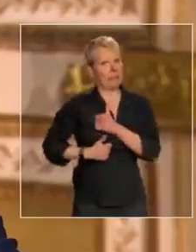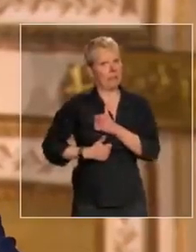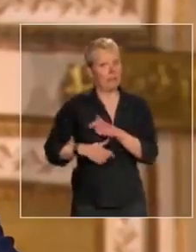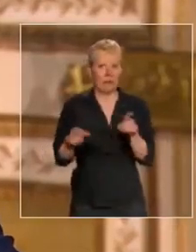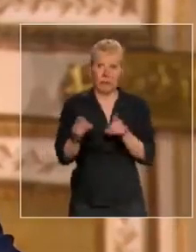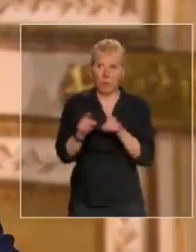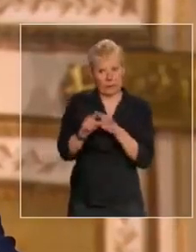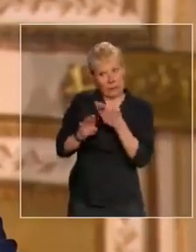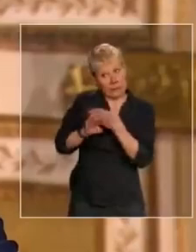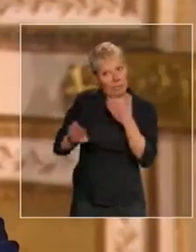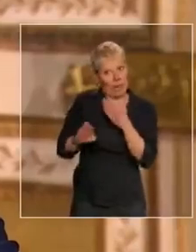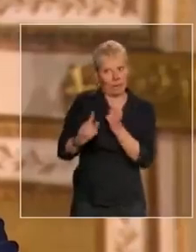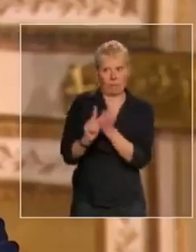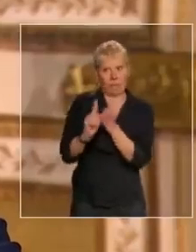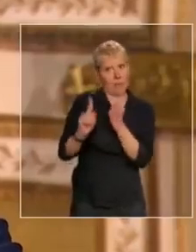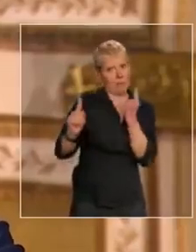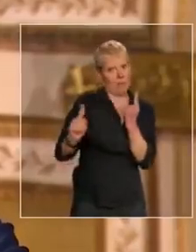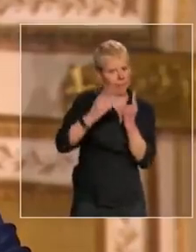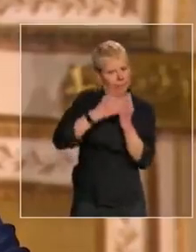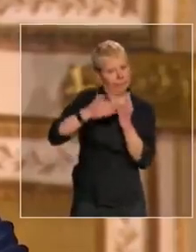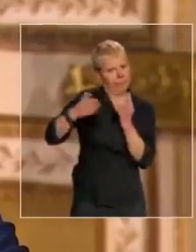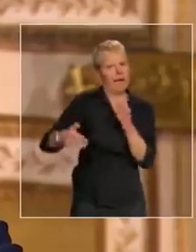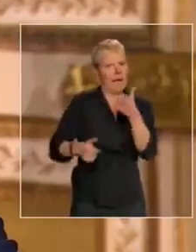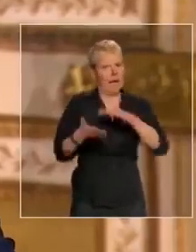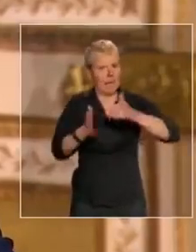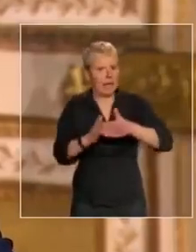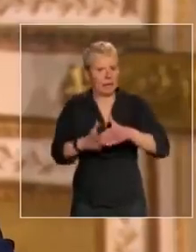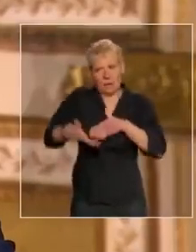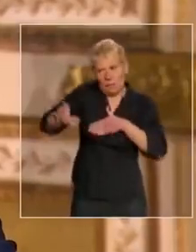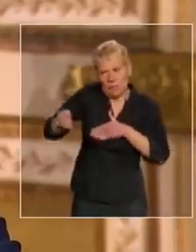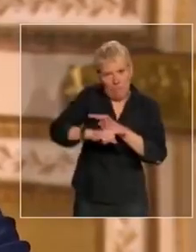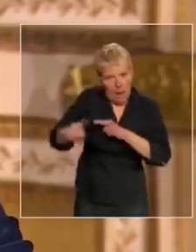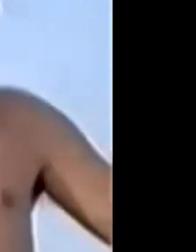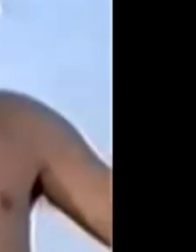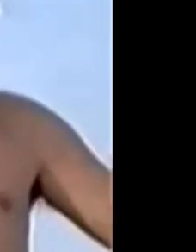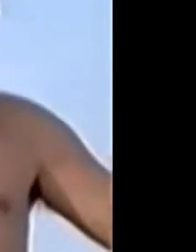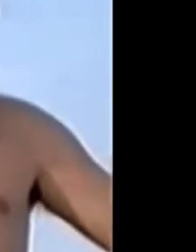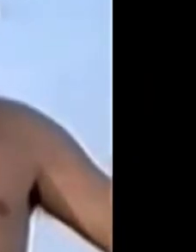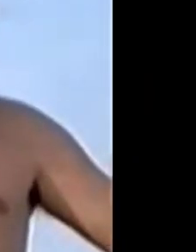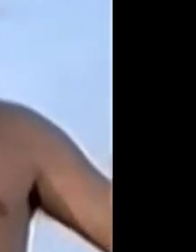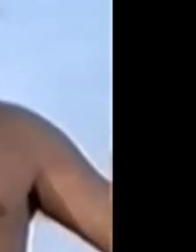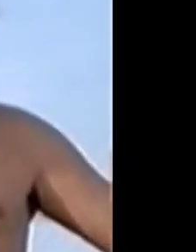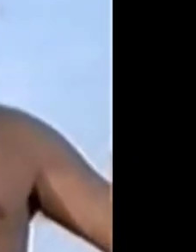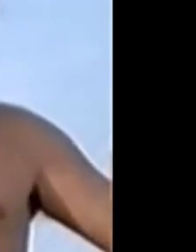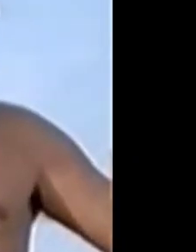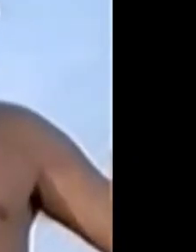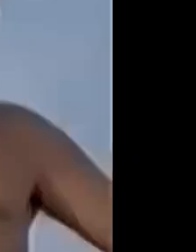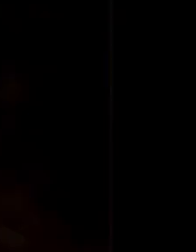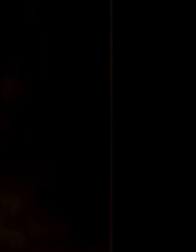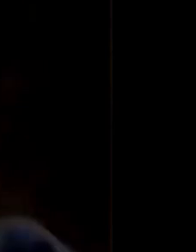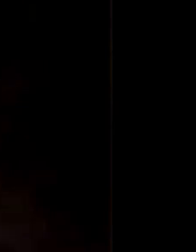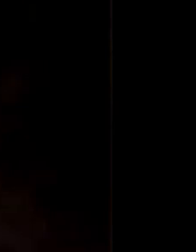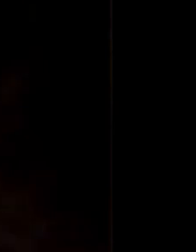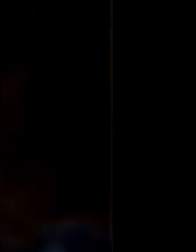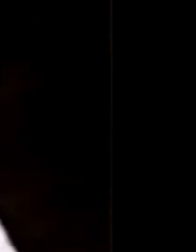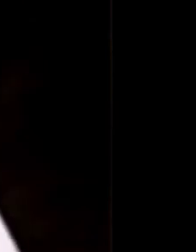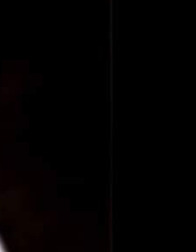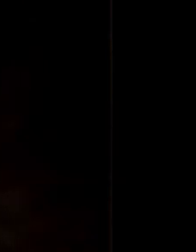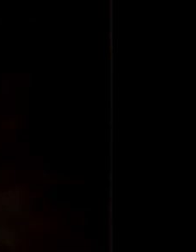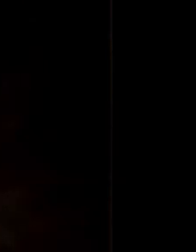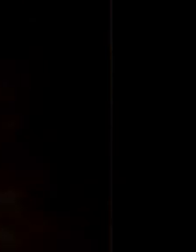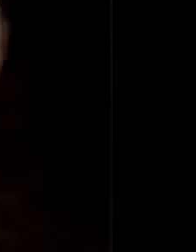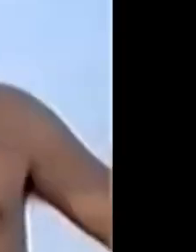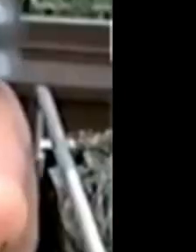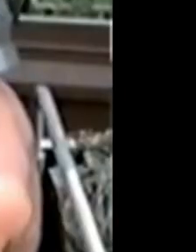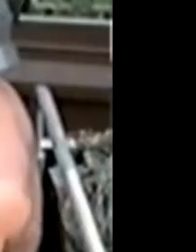mettant les distances d'au moins un mètre, en ne serrant pas la main, en n'embrassant pas. Nous vouloir vin rouge ! Eh bien sûr, monsieur, avec